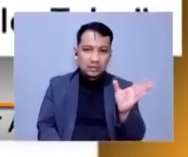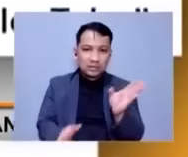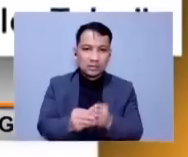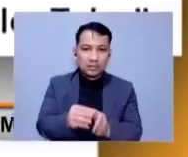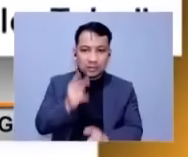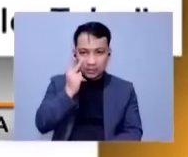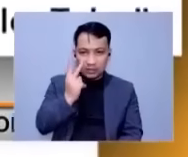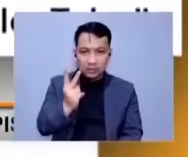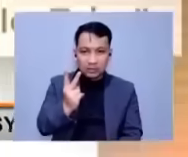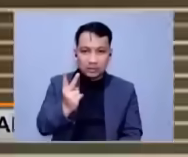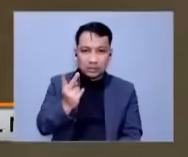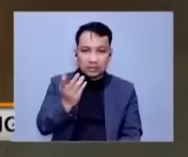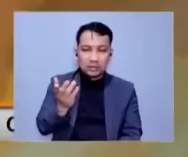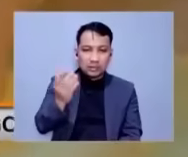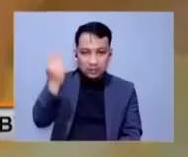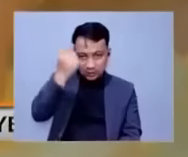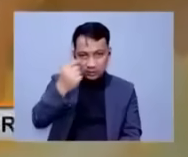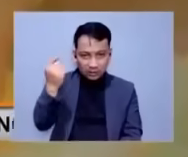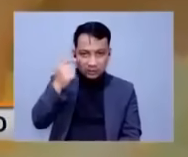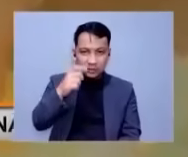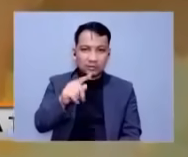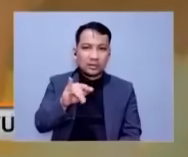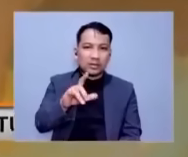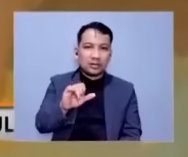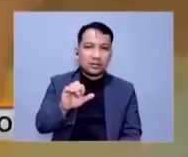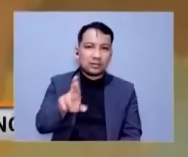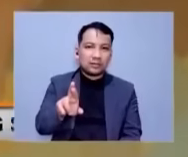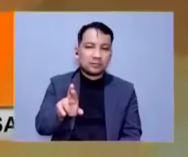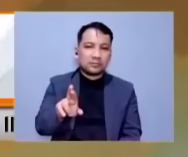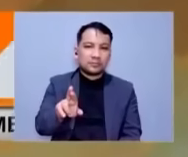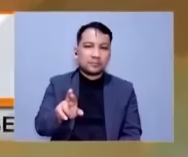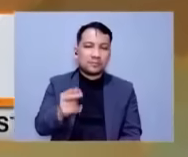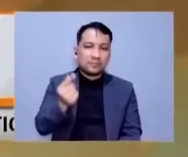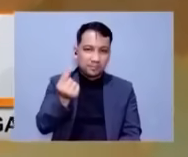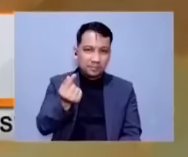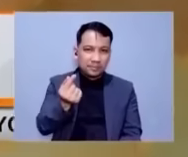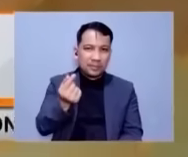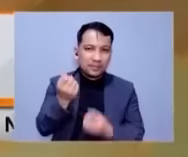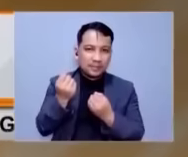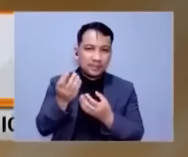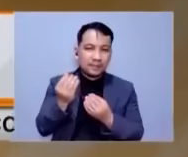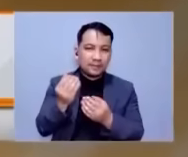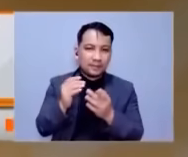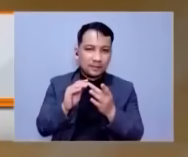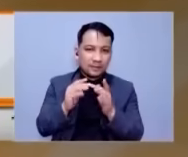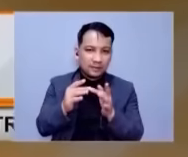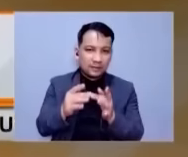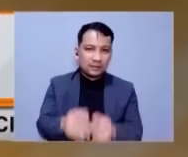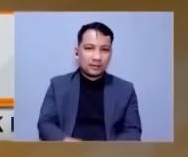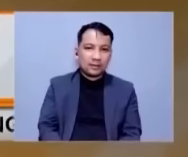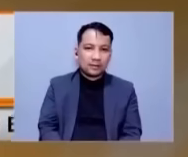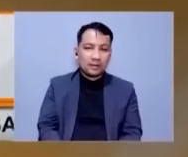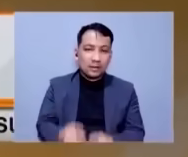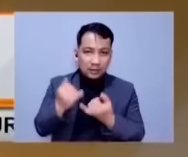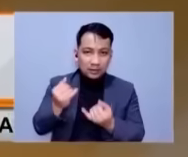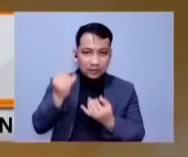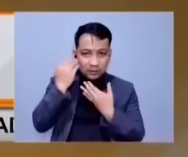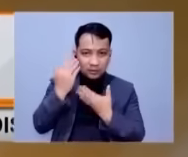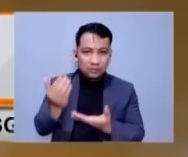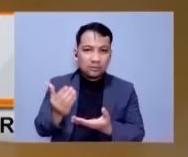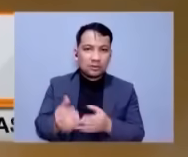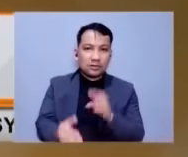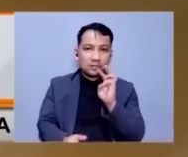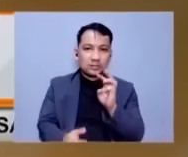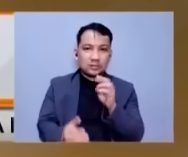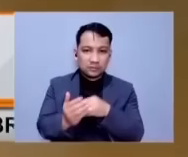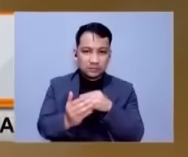halo, Tyler. Agad naman niyang pinusuan ng maraming netizen. Sa ngayon, halos 6 na milyon na ang views